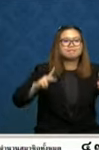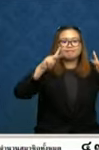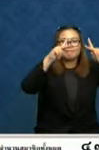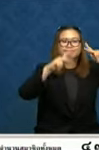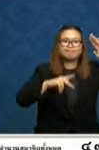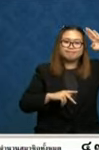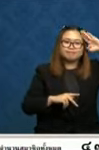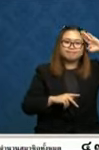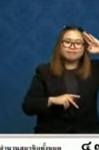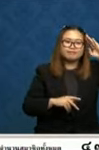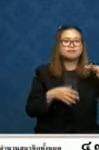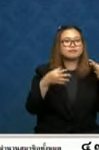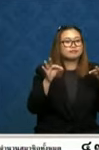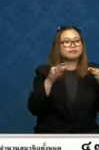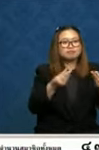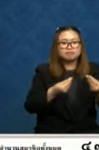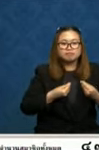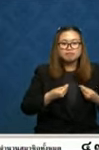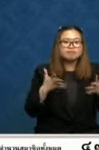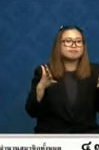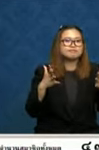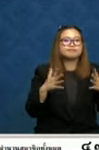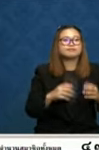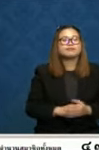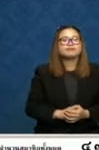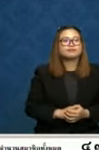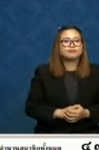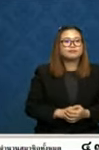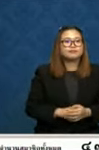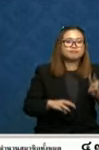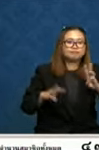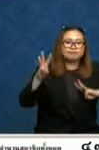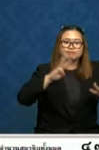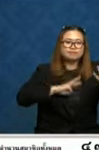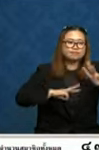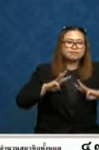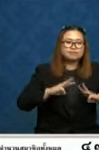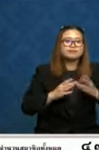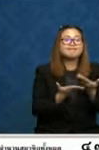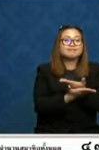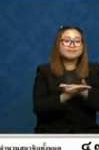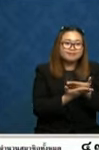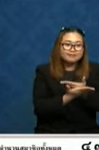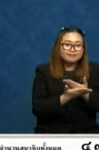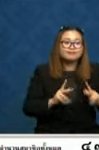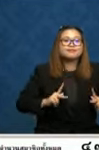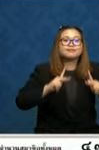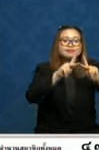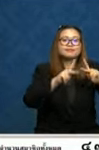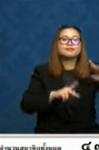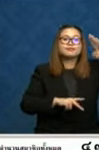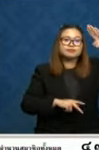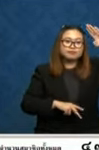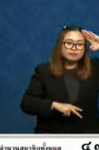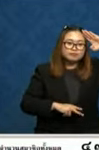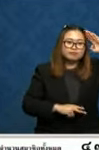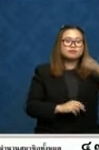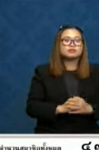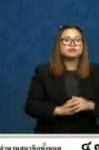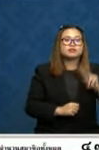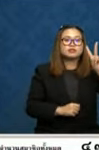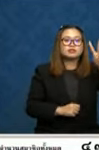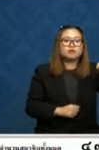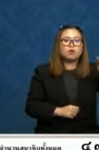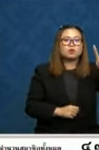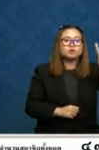ยแม้แต่ฉบับเดียวค่ะท่านประธานคะนี่เรากำลังพิจารณางบประมาณของกระทรวงที่มีงบสูงถึง 200,000